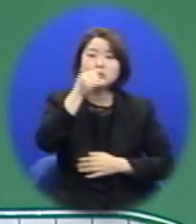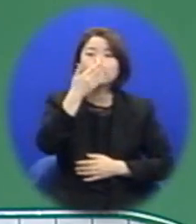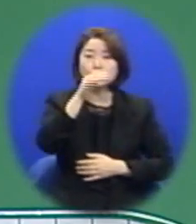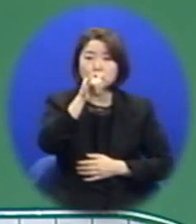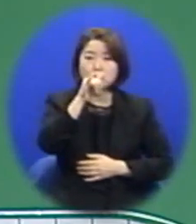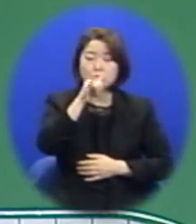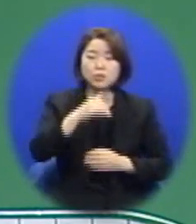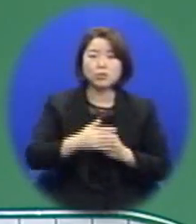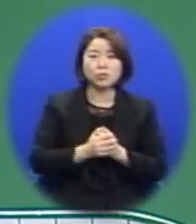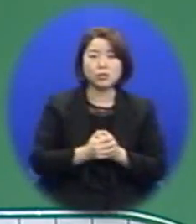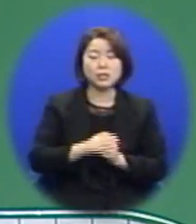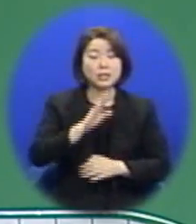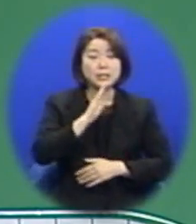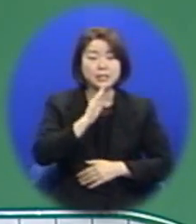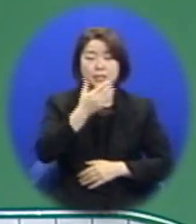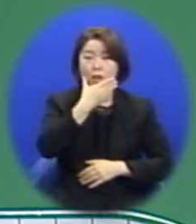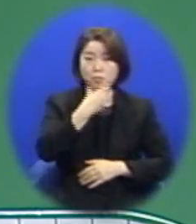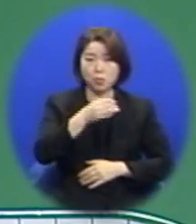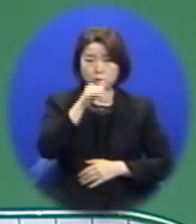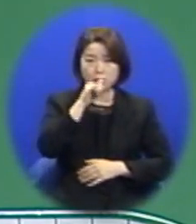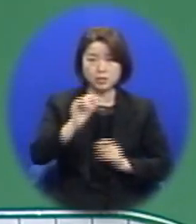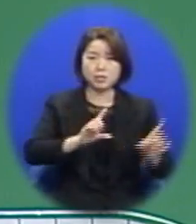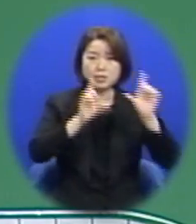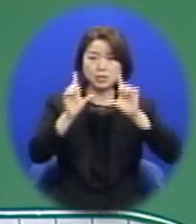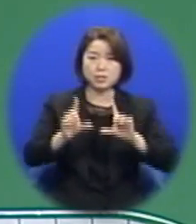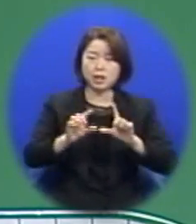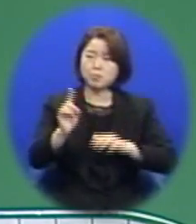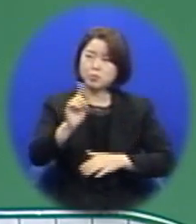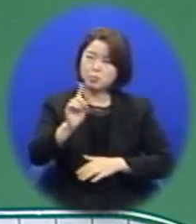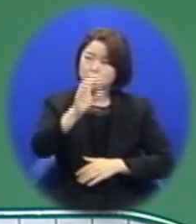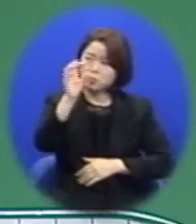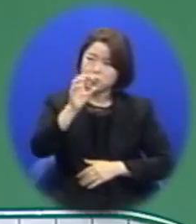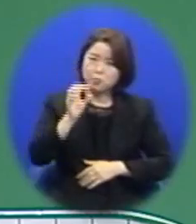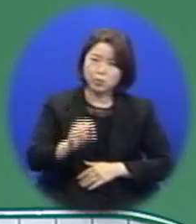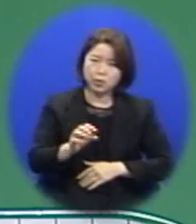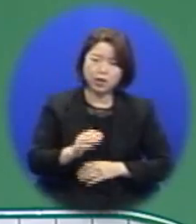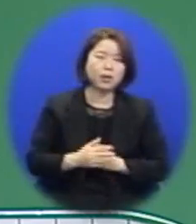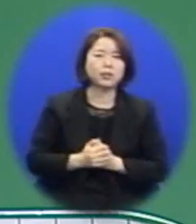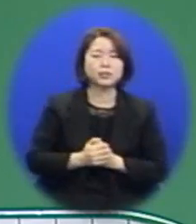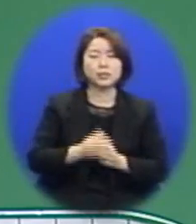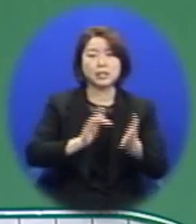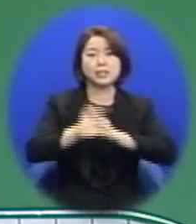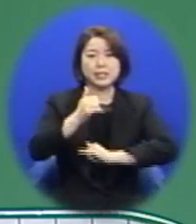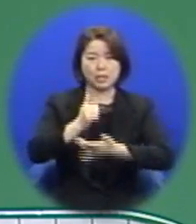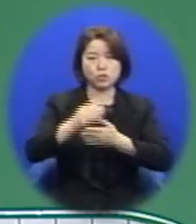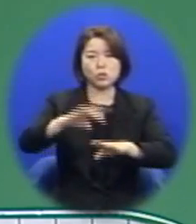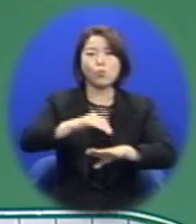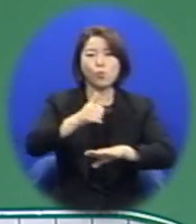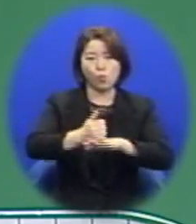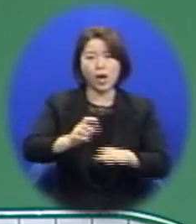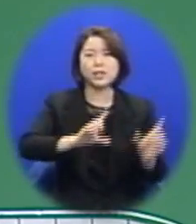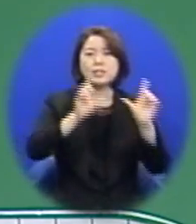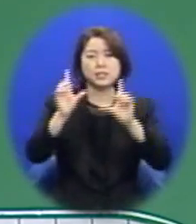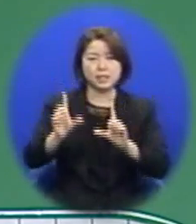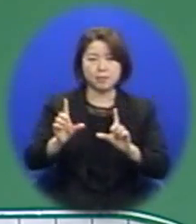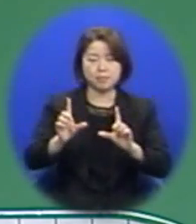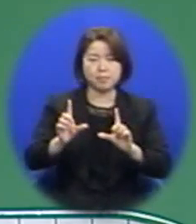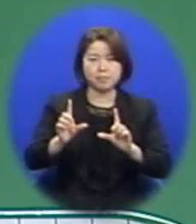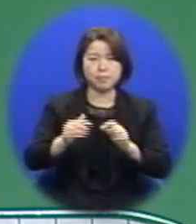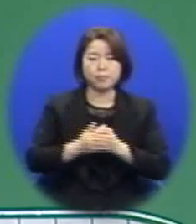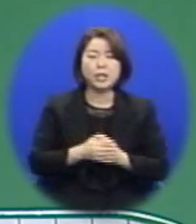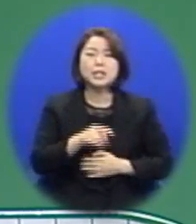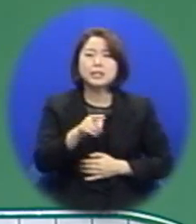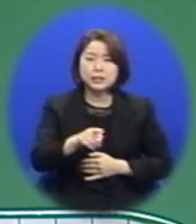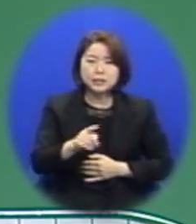있지만 진짜 복 있는 삶은 어떤 삶일까? 예수님이 왕인 삶. 그